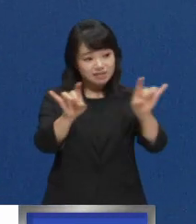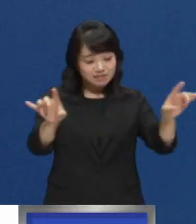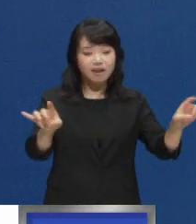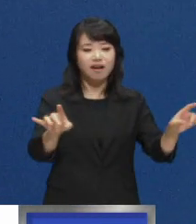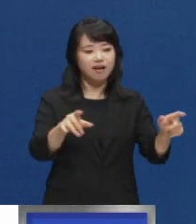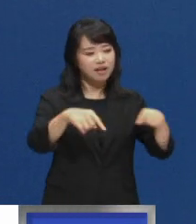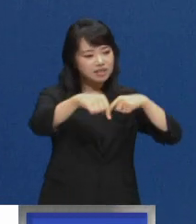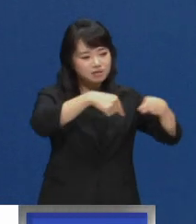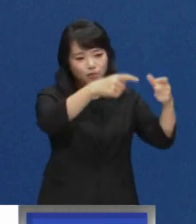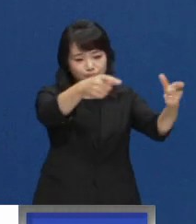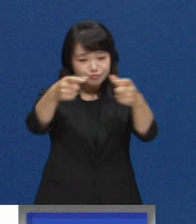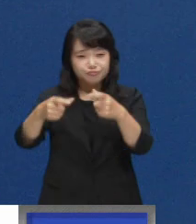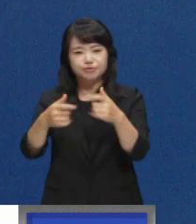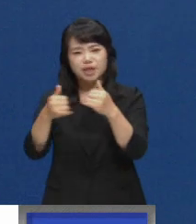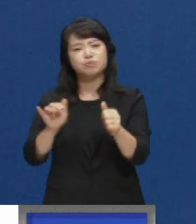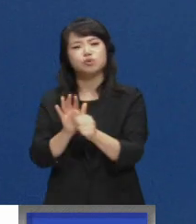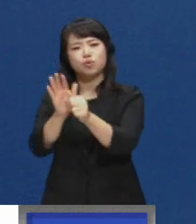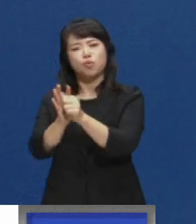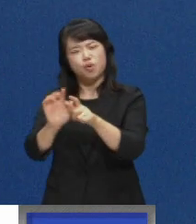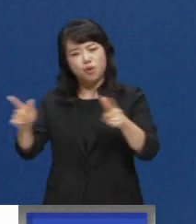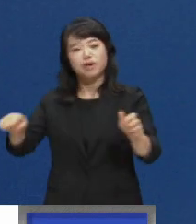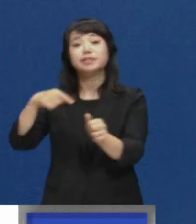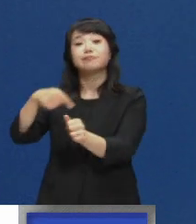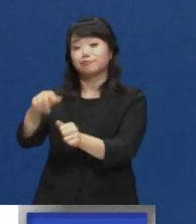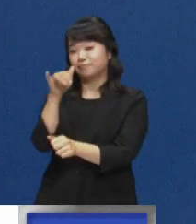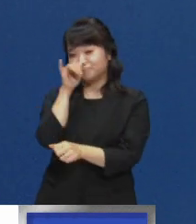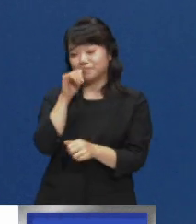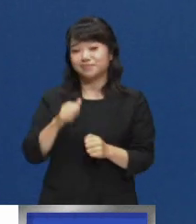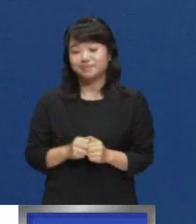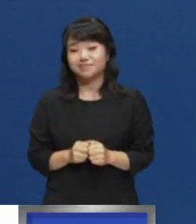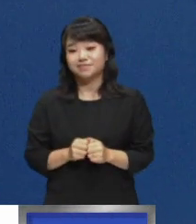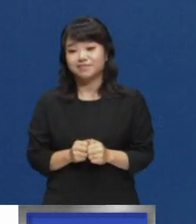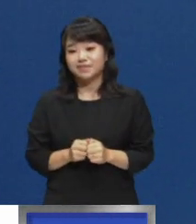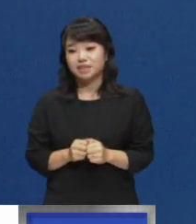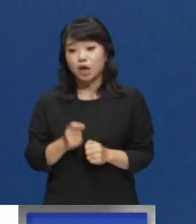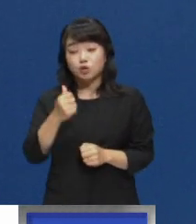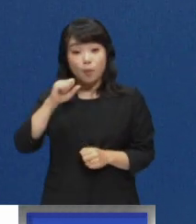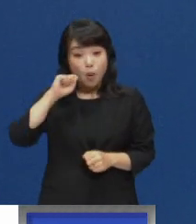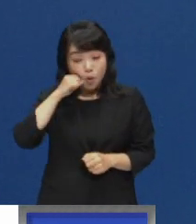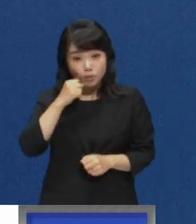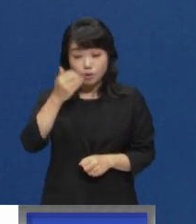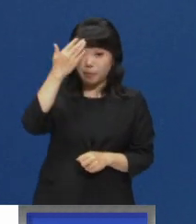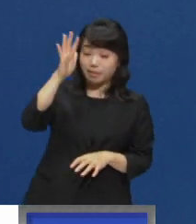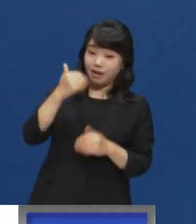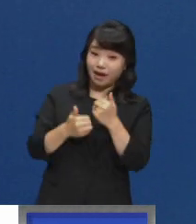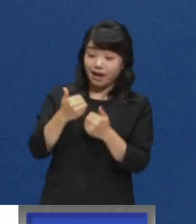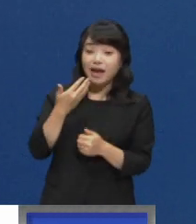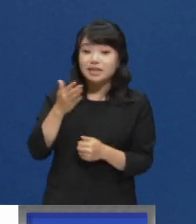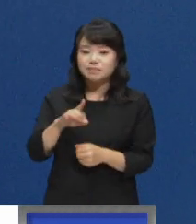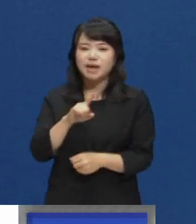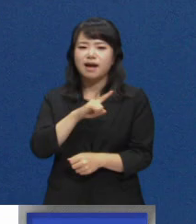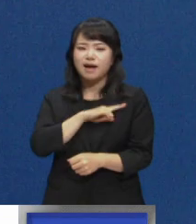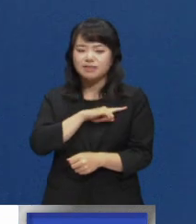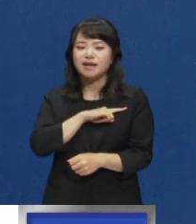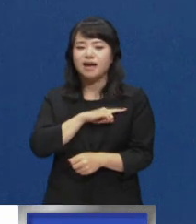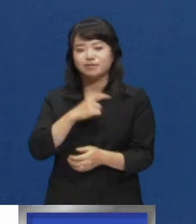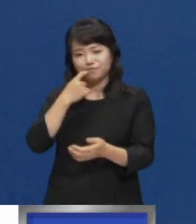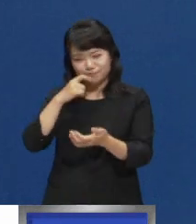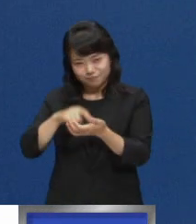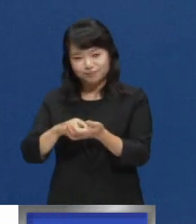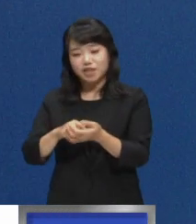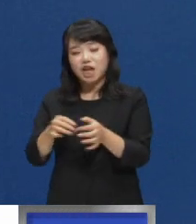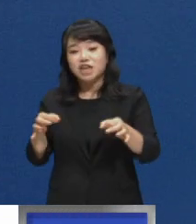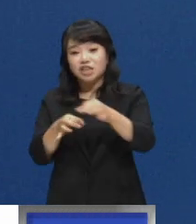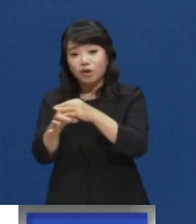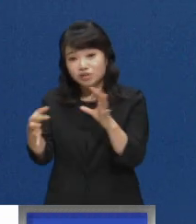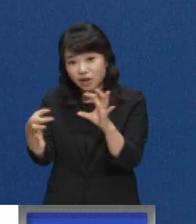주민들의 경제 활동을 지원하기 위한 여러 교육이 진행되고 있습니다. 조금 어렵고 생소할 수 있지만 가장 가까운 곳에서 경제